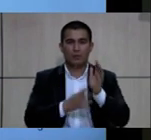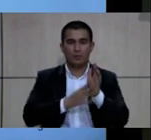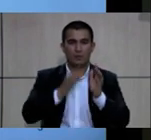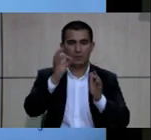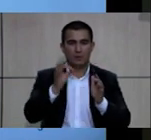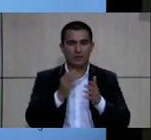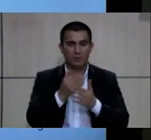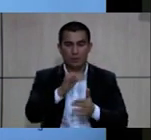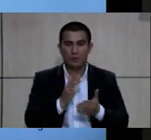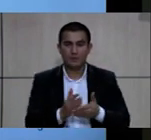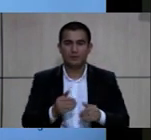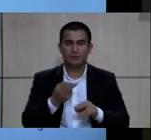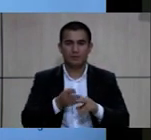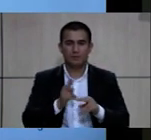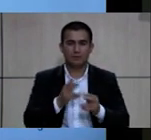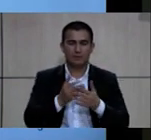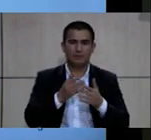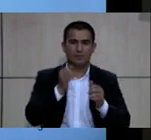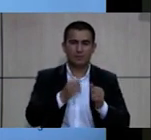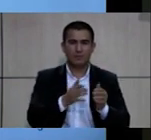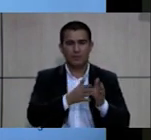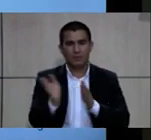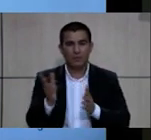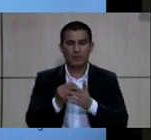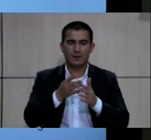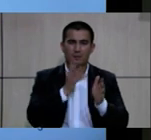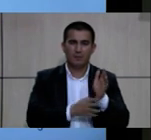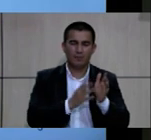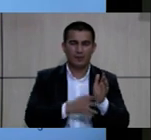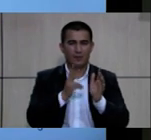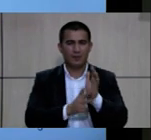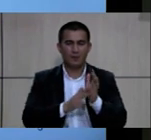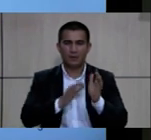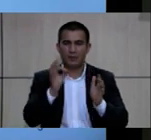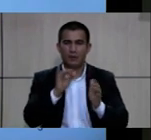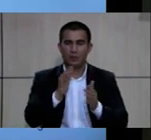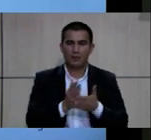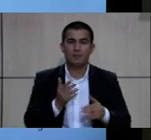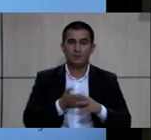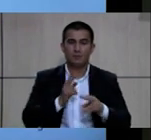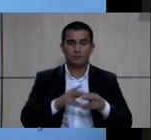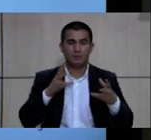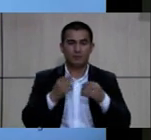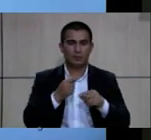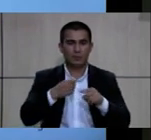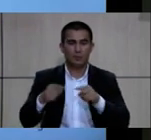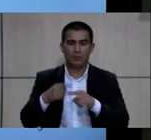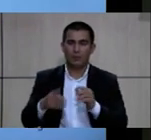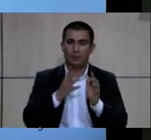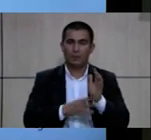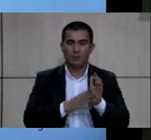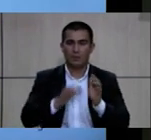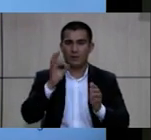Ya'ni yoyiq burchagimiz 180 gradusga teng, to'g'ri burchagimiz 90 gradusga teng va ularning farqi albatta 90